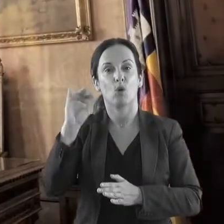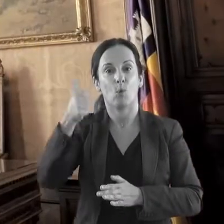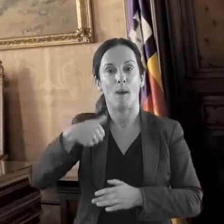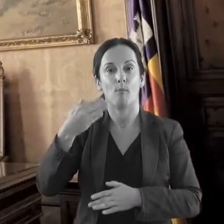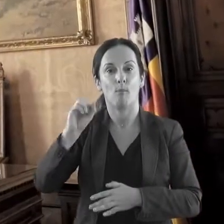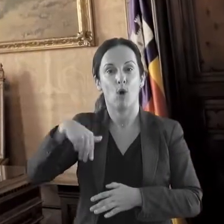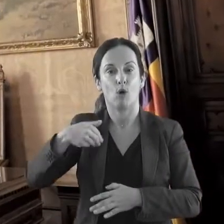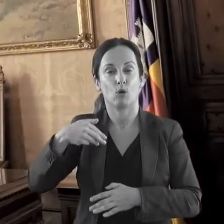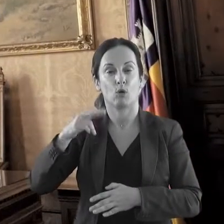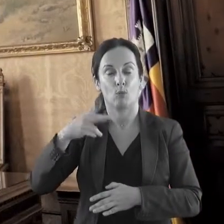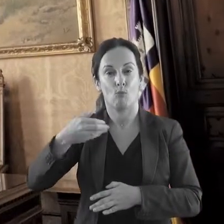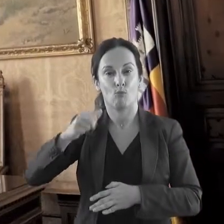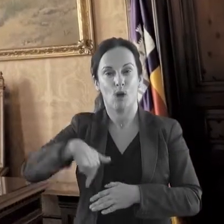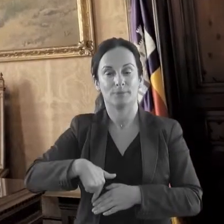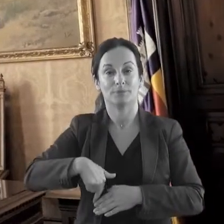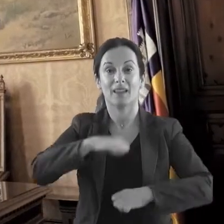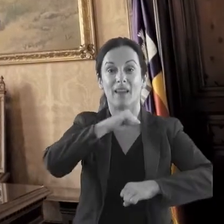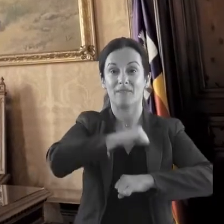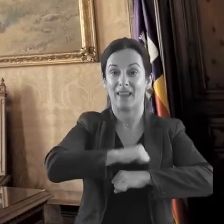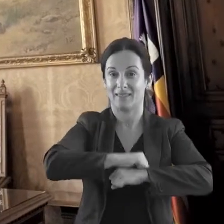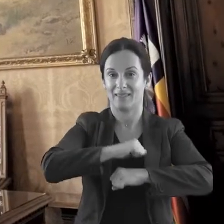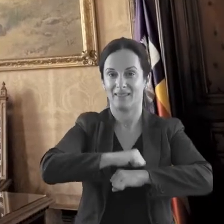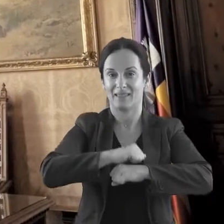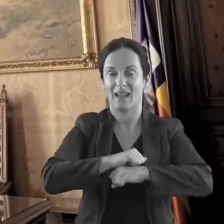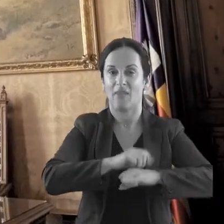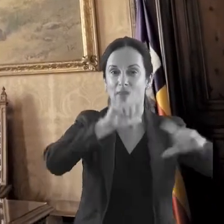retrat del seu fill, Joan de Borbó.